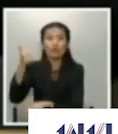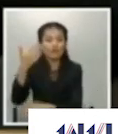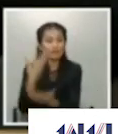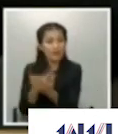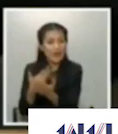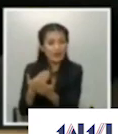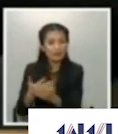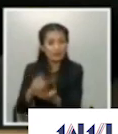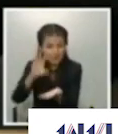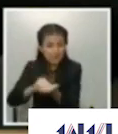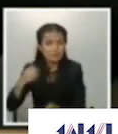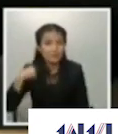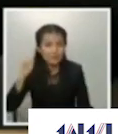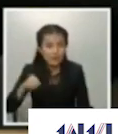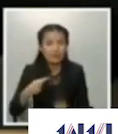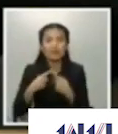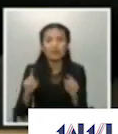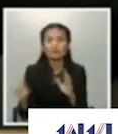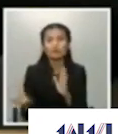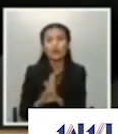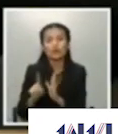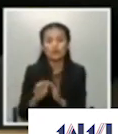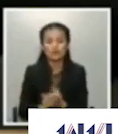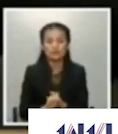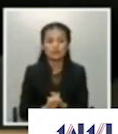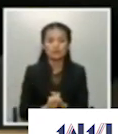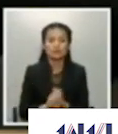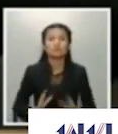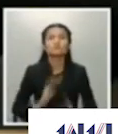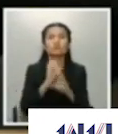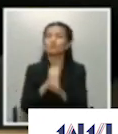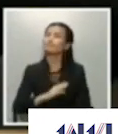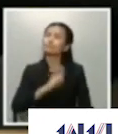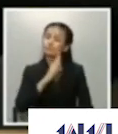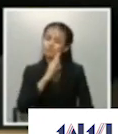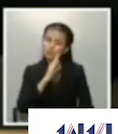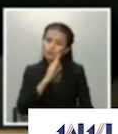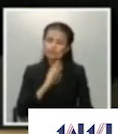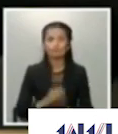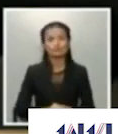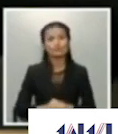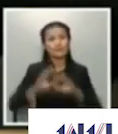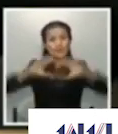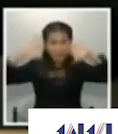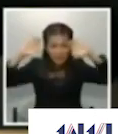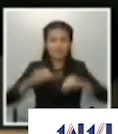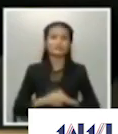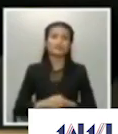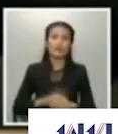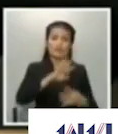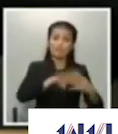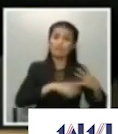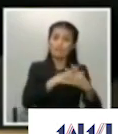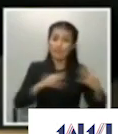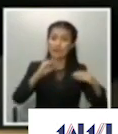รสรุปสุดท้ายขอสรุปว่าถ้าหากรัฐบาลเอาแผนโครงการ